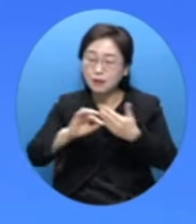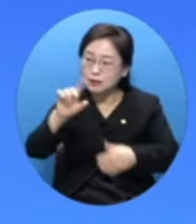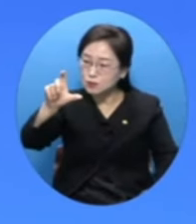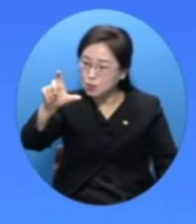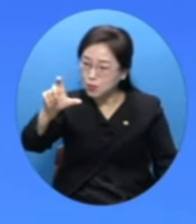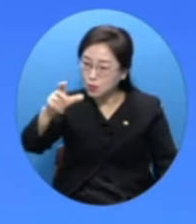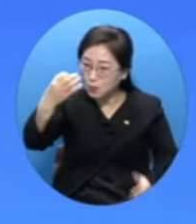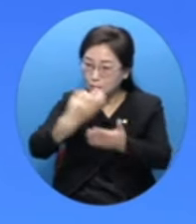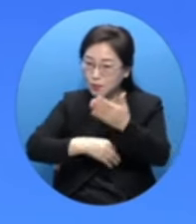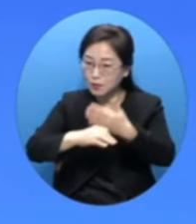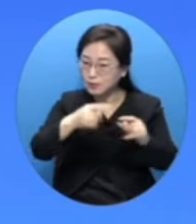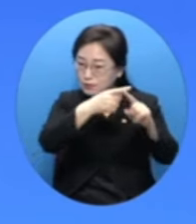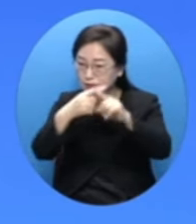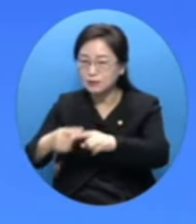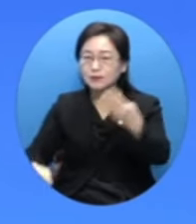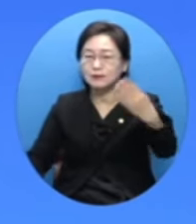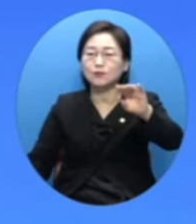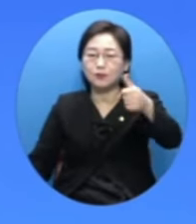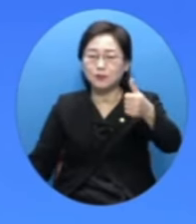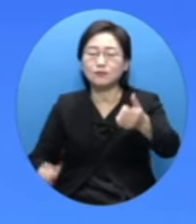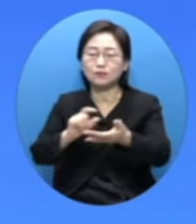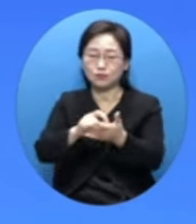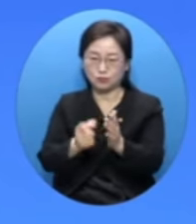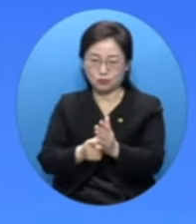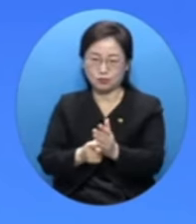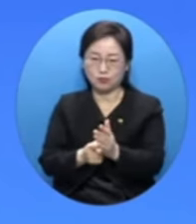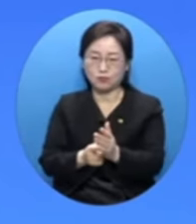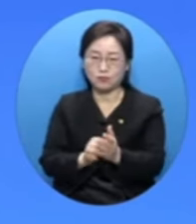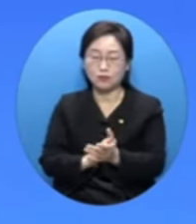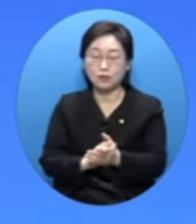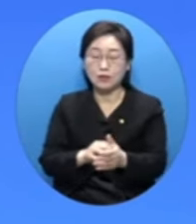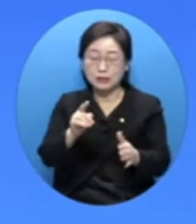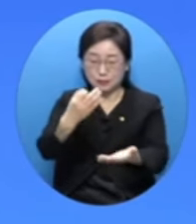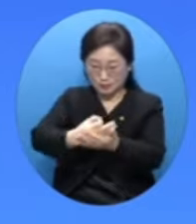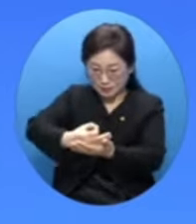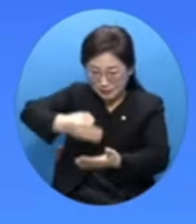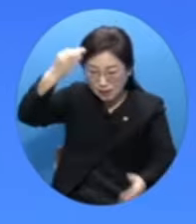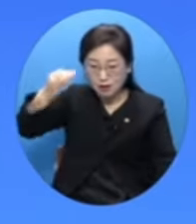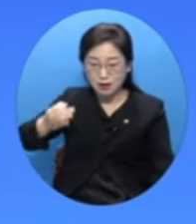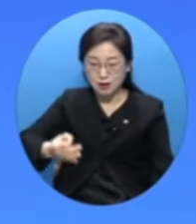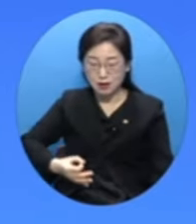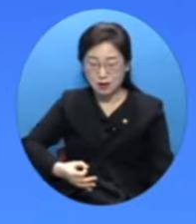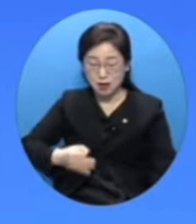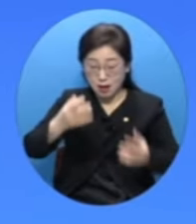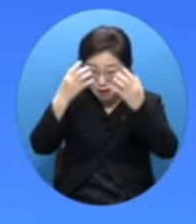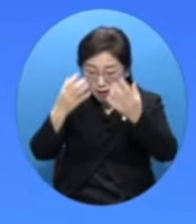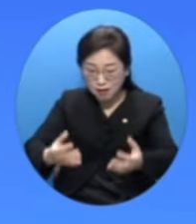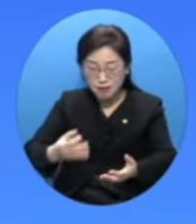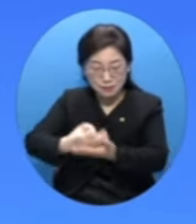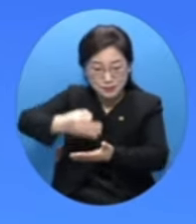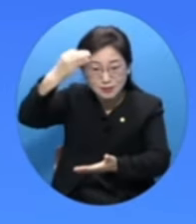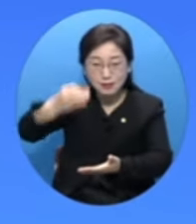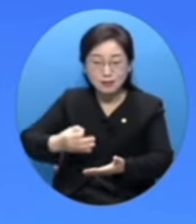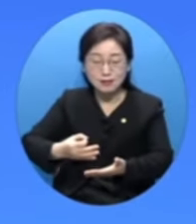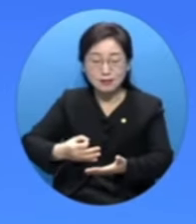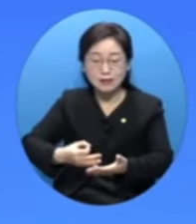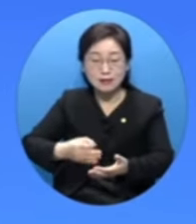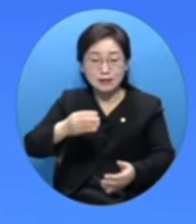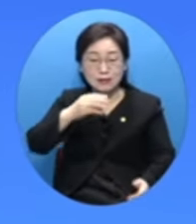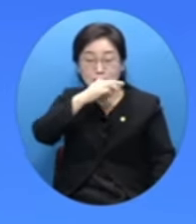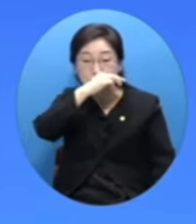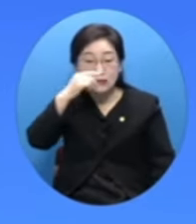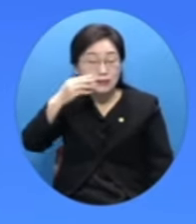하면 4,500만 원 정도 되는 가치가 있는 것입니다. 이 비싼 몇 천만 원짜리 가치가 있는